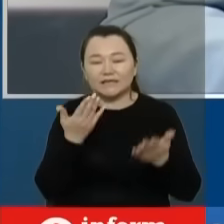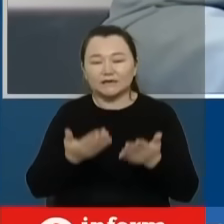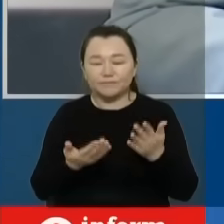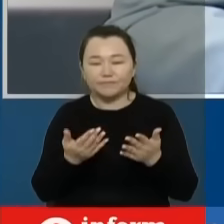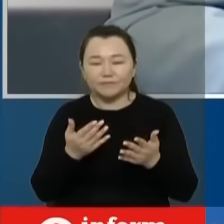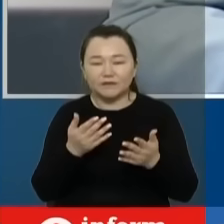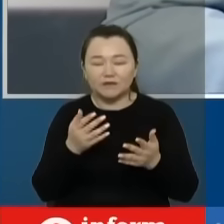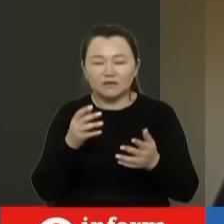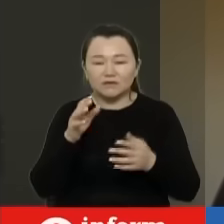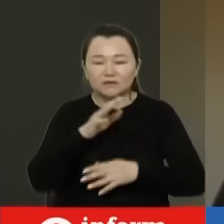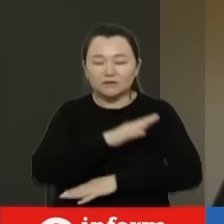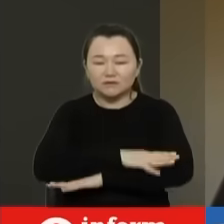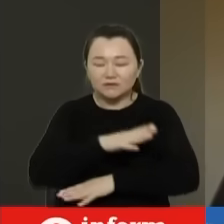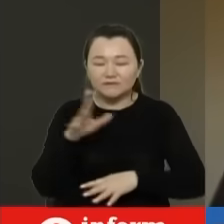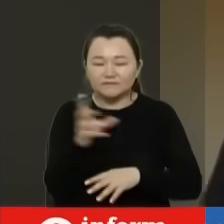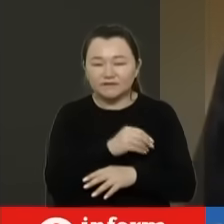онлайн курстарды